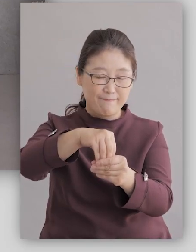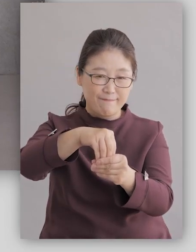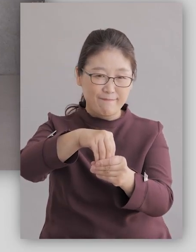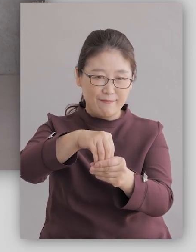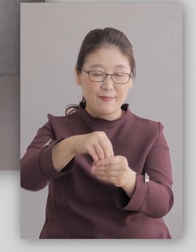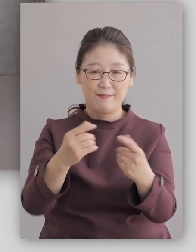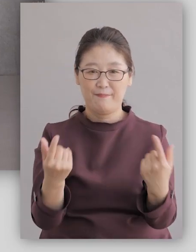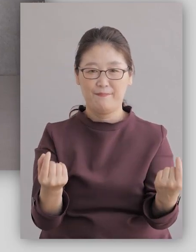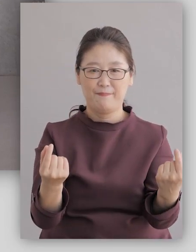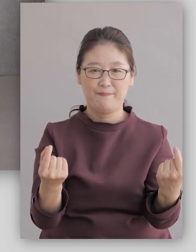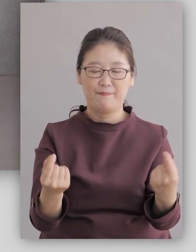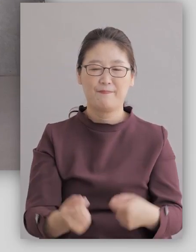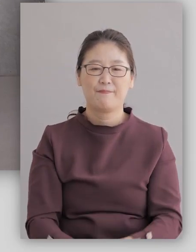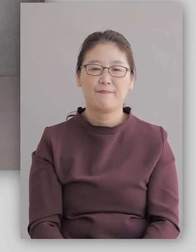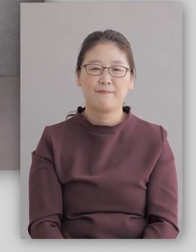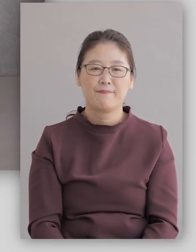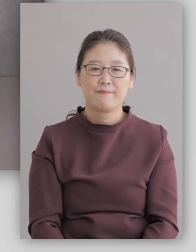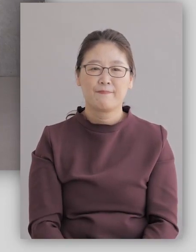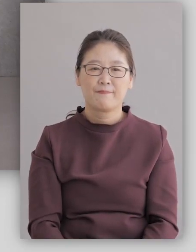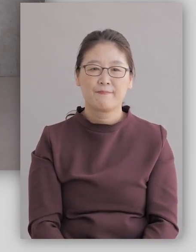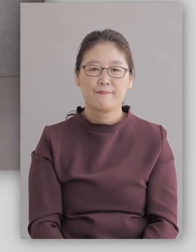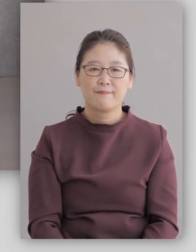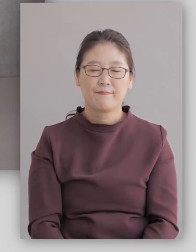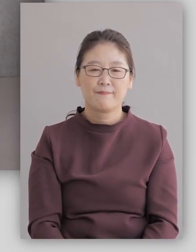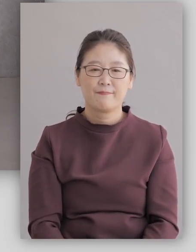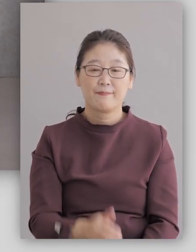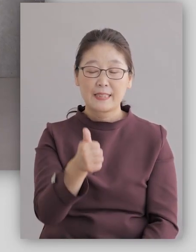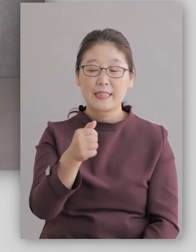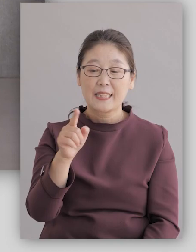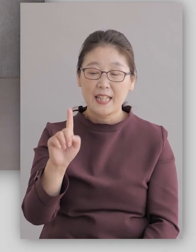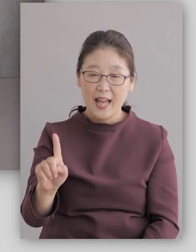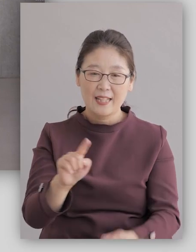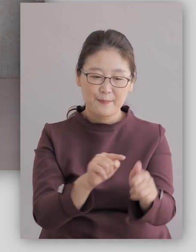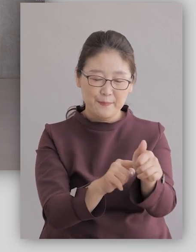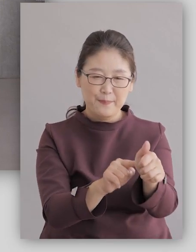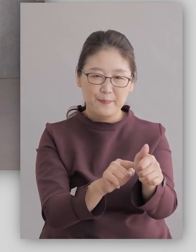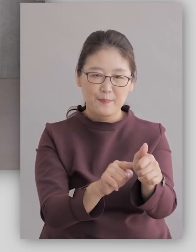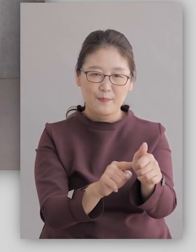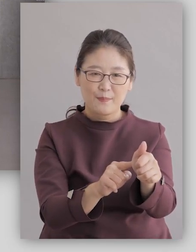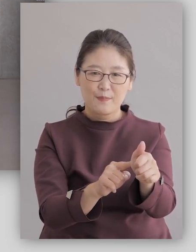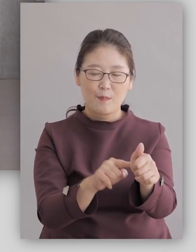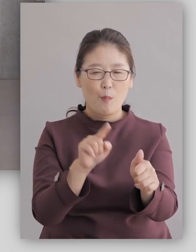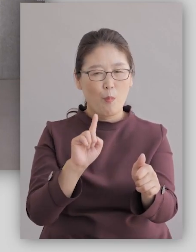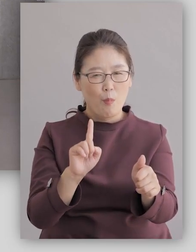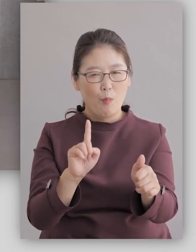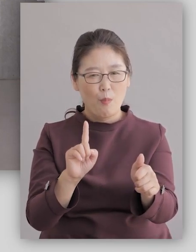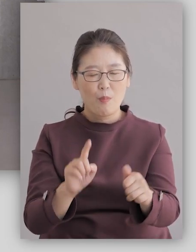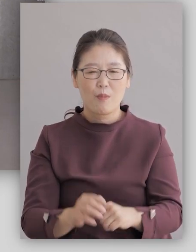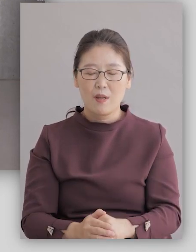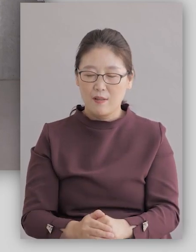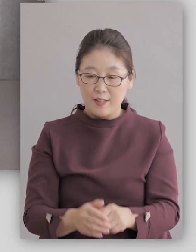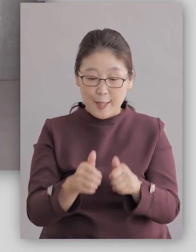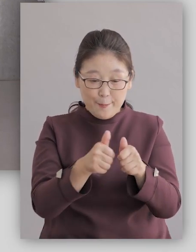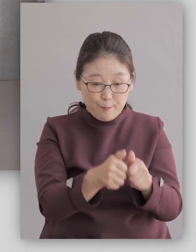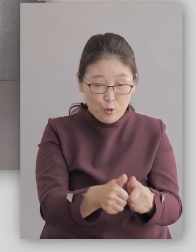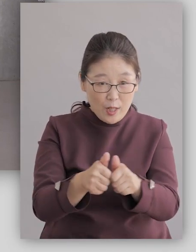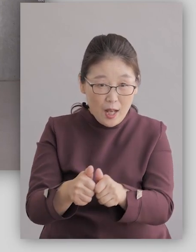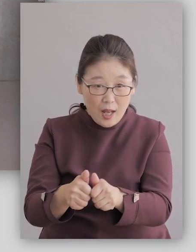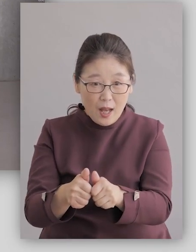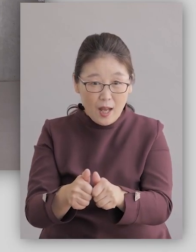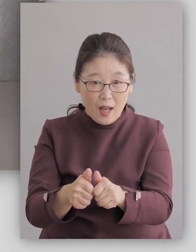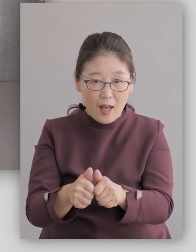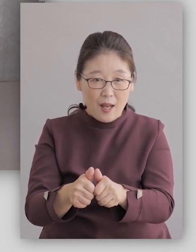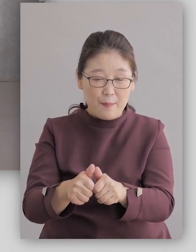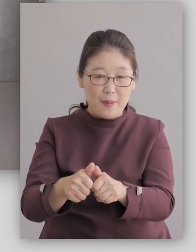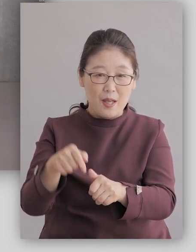작품을 남기셨습니다. 그리고 하정현 작가님은 아주 그 물감의 직조가 성기게